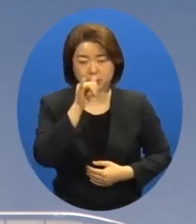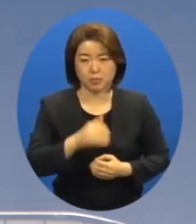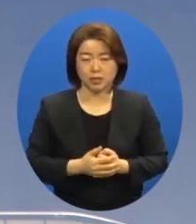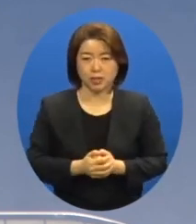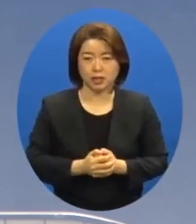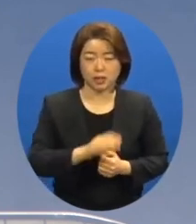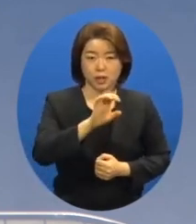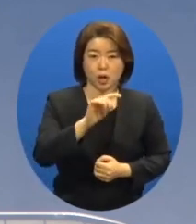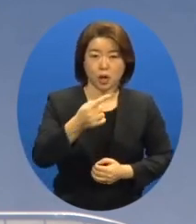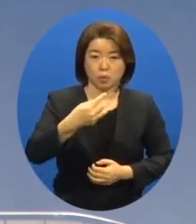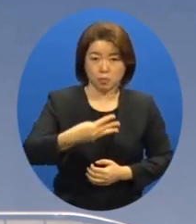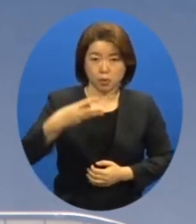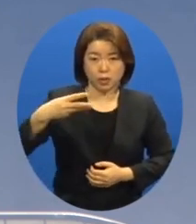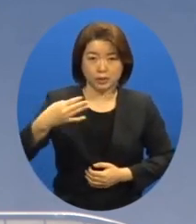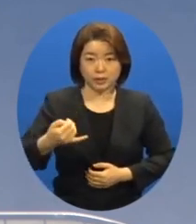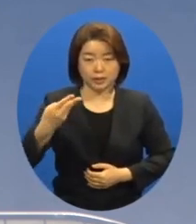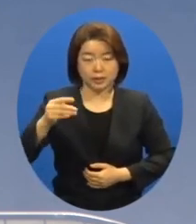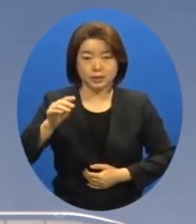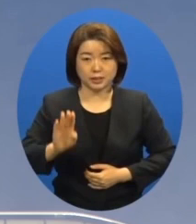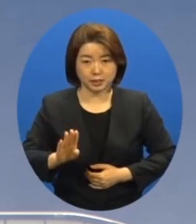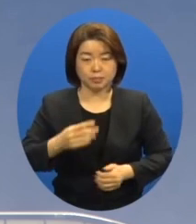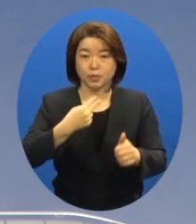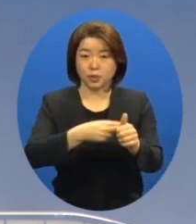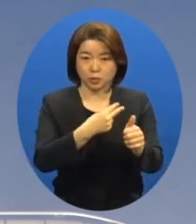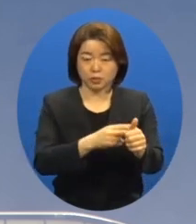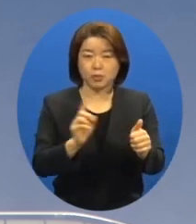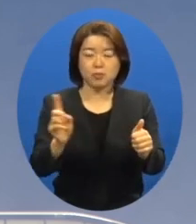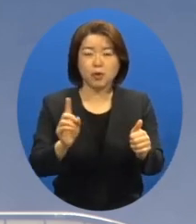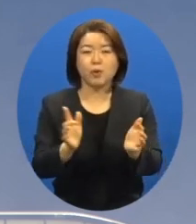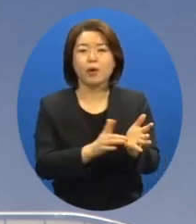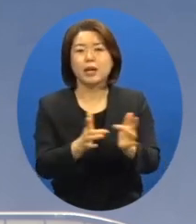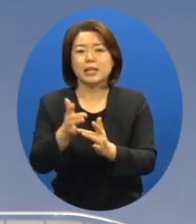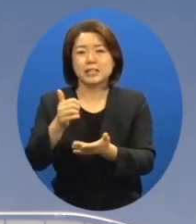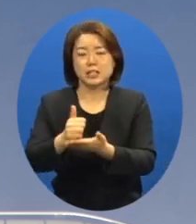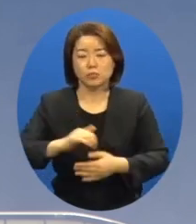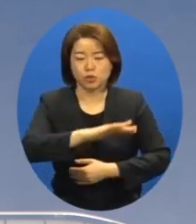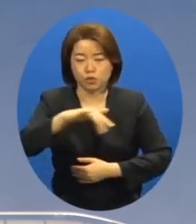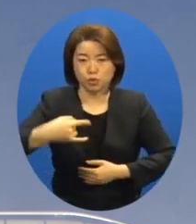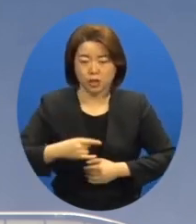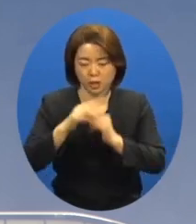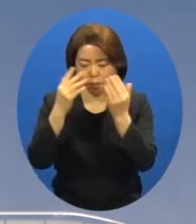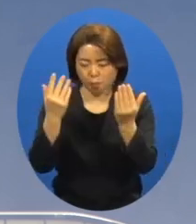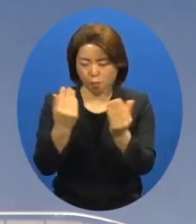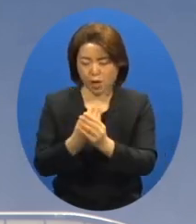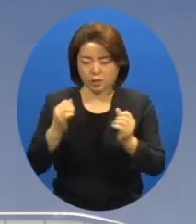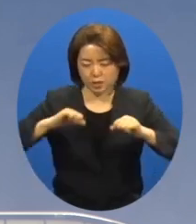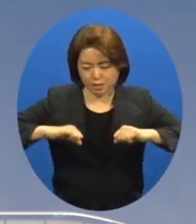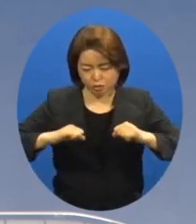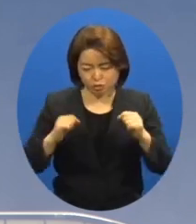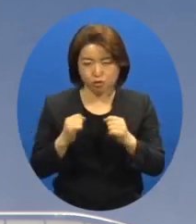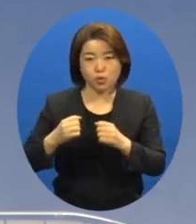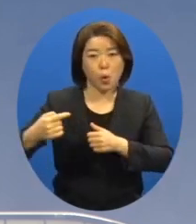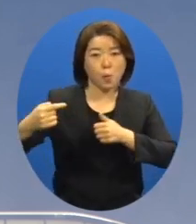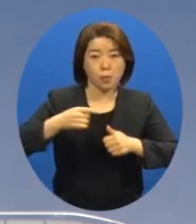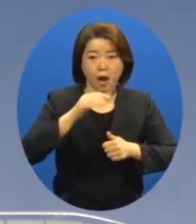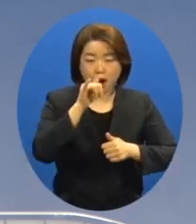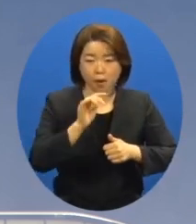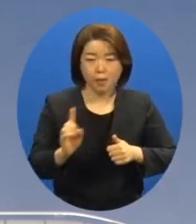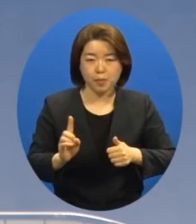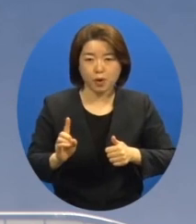트립 교수는 예수님이 우리에게 완전한 순종을 요구하시는 것은